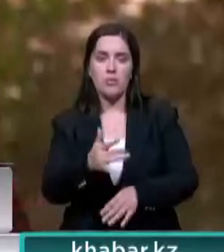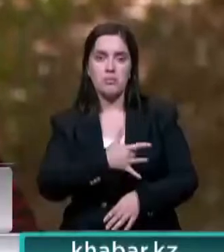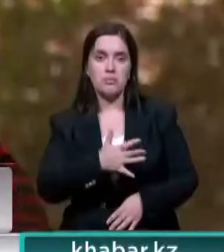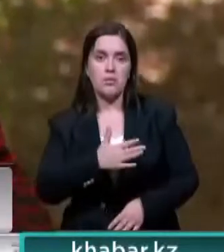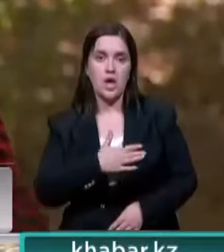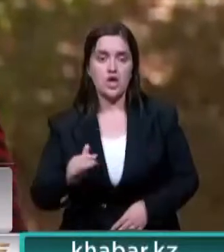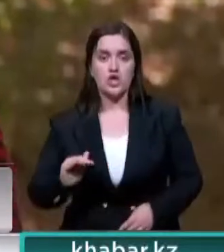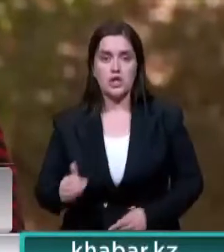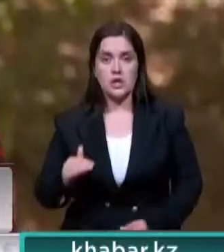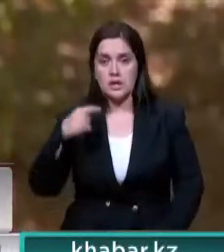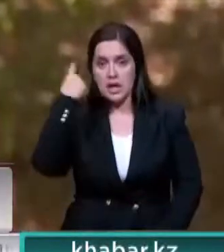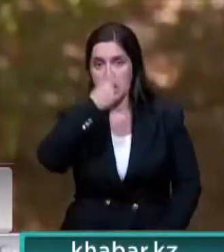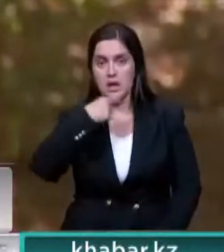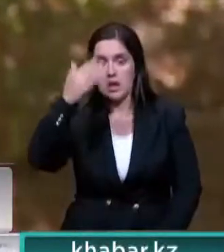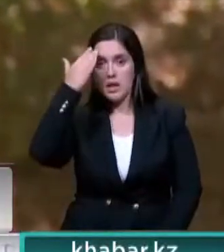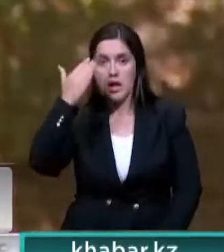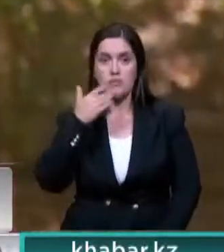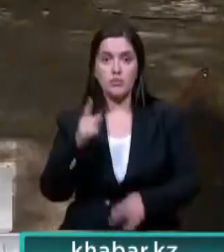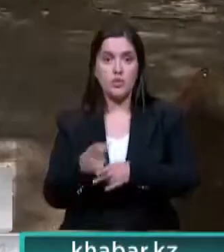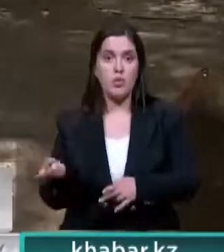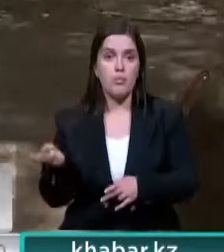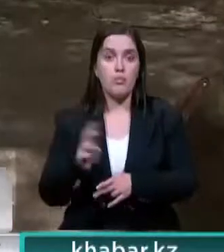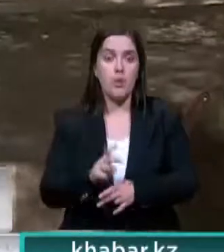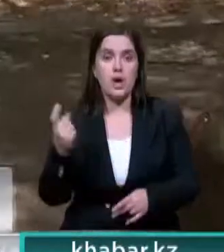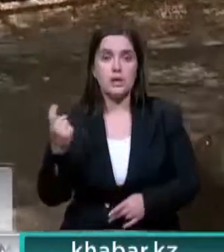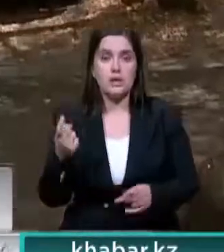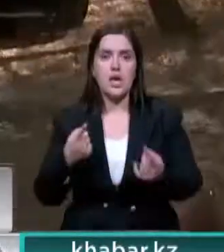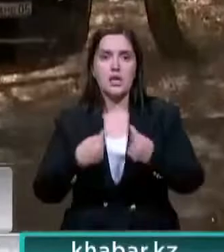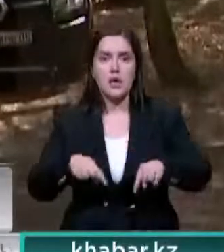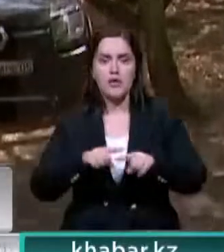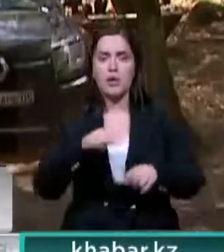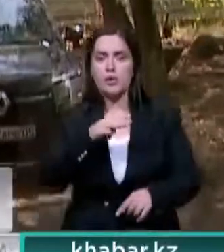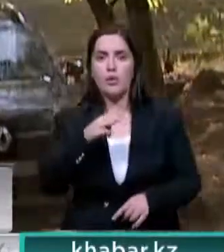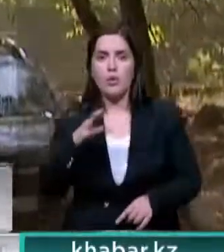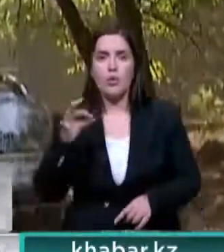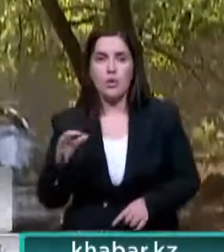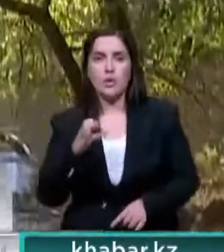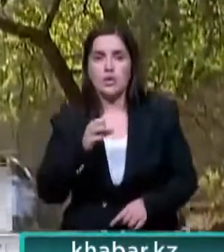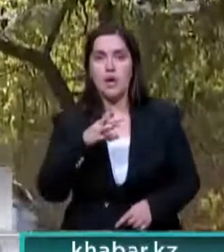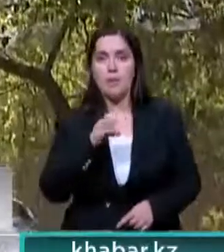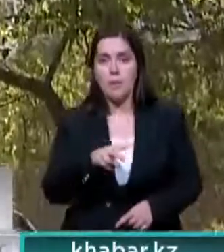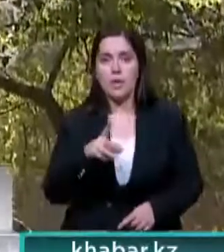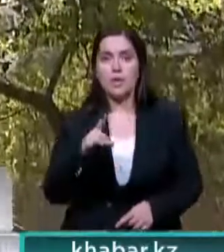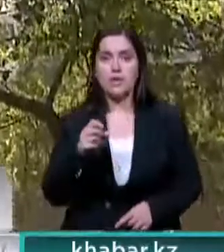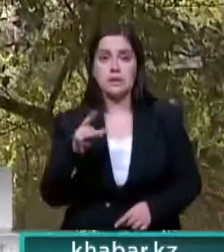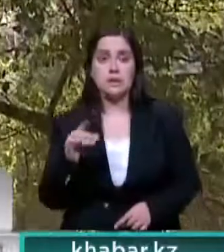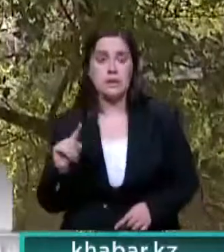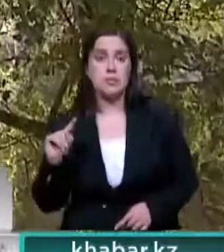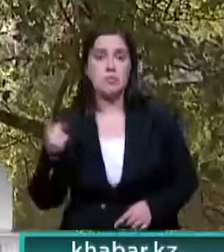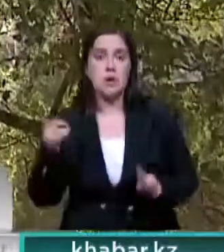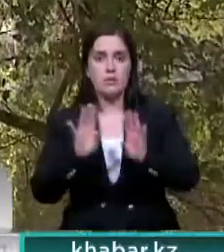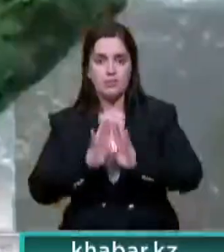частным лицам. Этим летом объявились и сами хозяева – товарищество с ограниченной ответственностью «Самал-резидент». Первым делом они